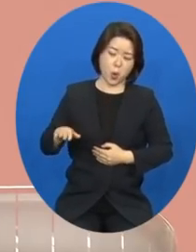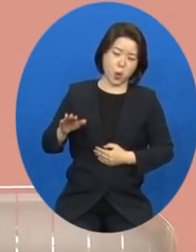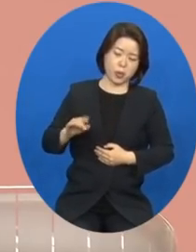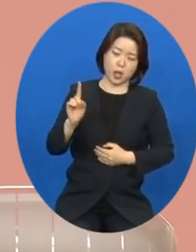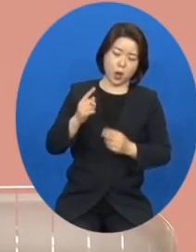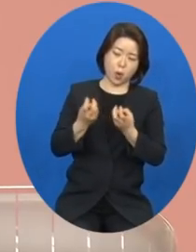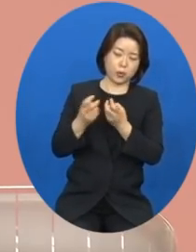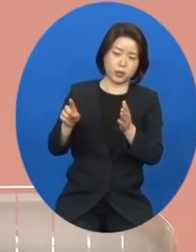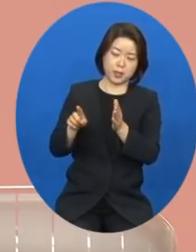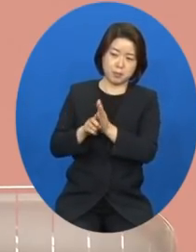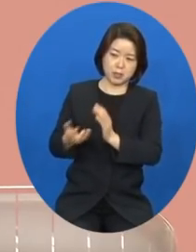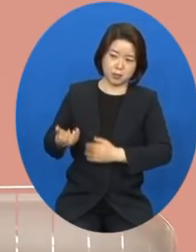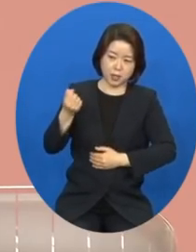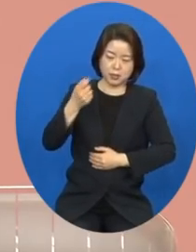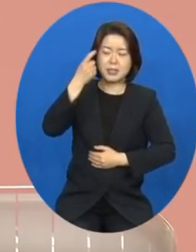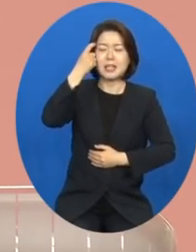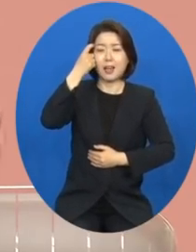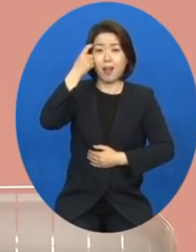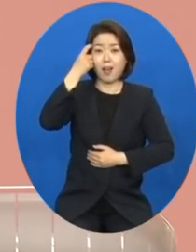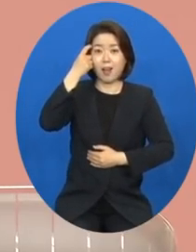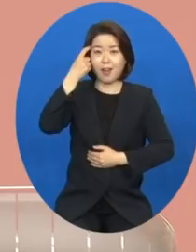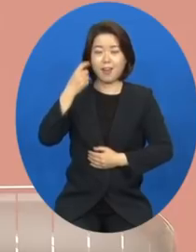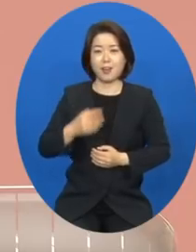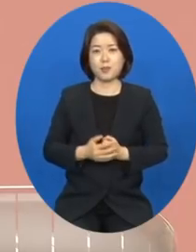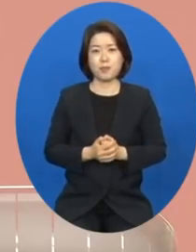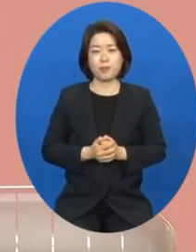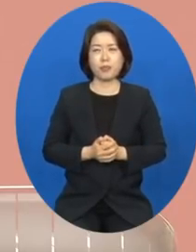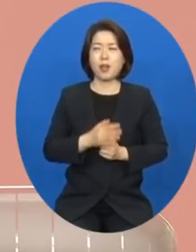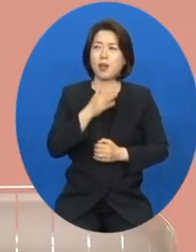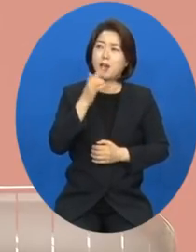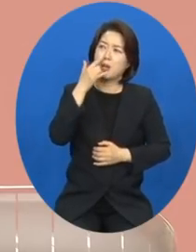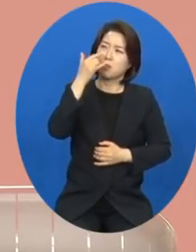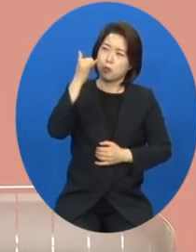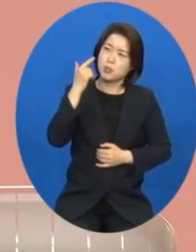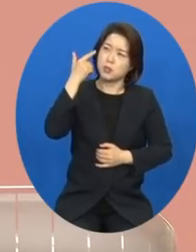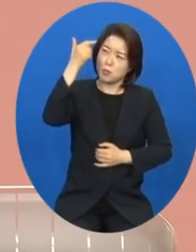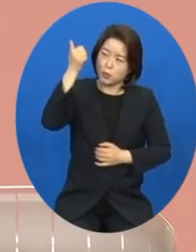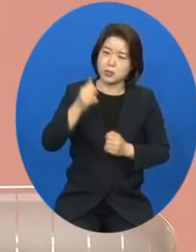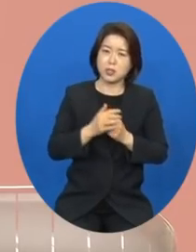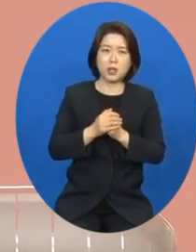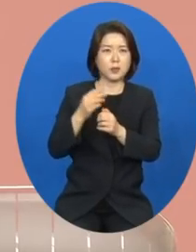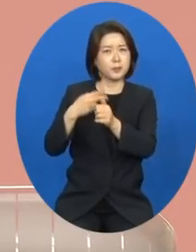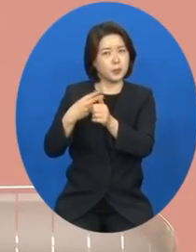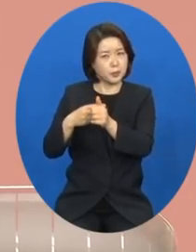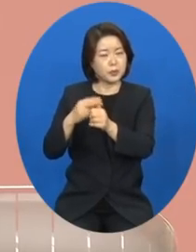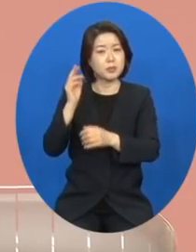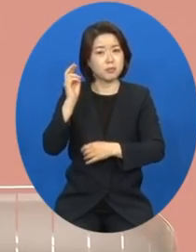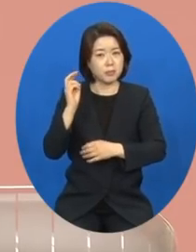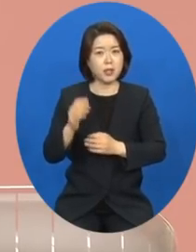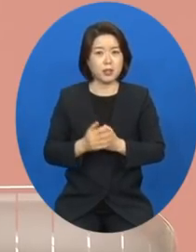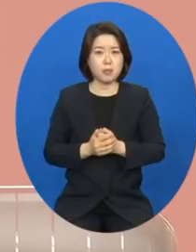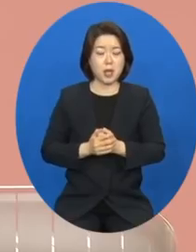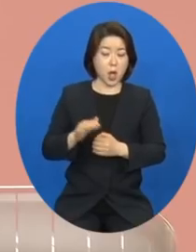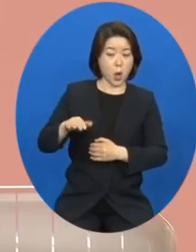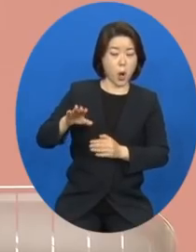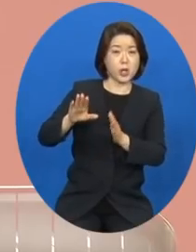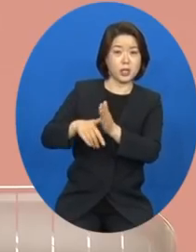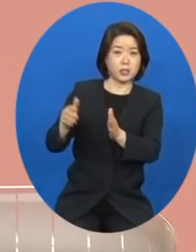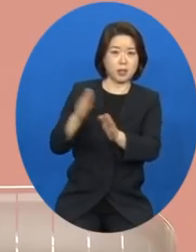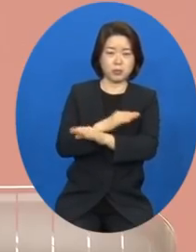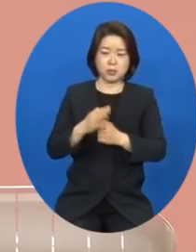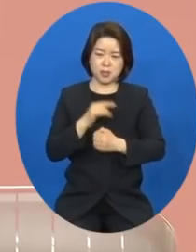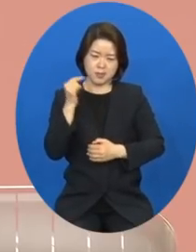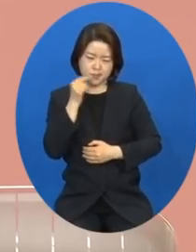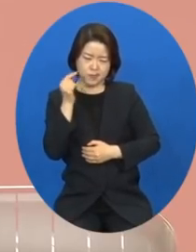갖게 되었는가 생각해보았습니다 아 부모님이 목탄 믿었고 또 두준이 었으니까 어릴 적부터 철저한